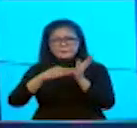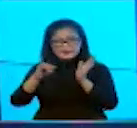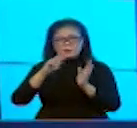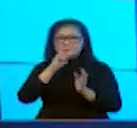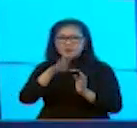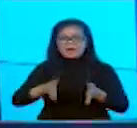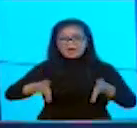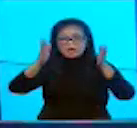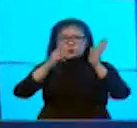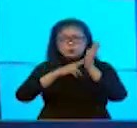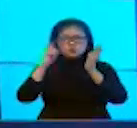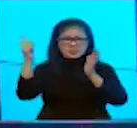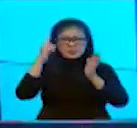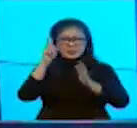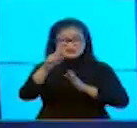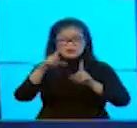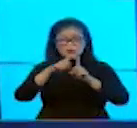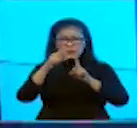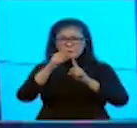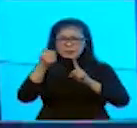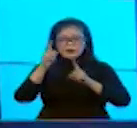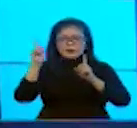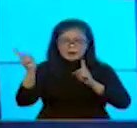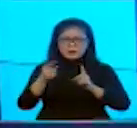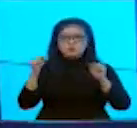layak dijadikan rumah sakit darurat COVID-19.